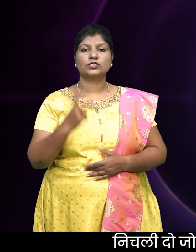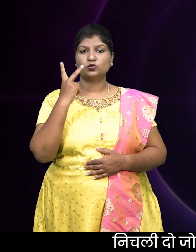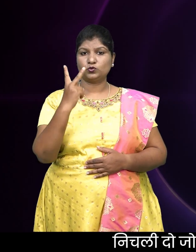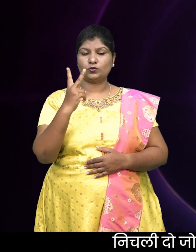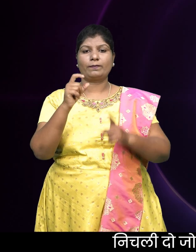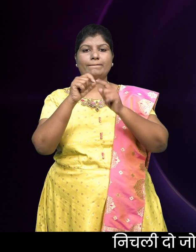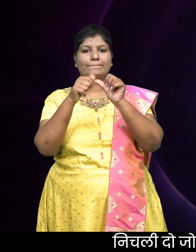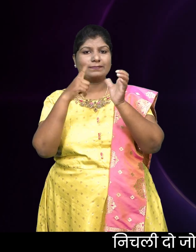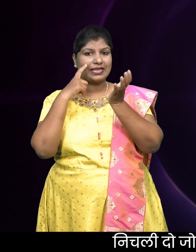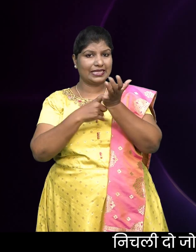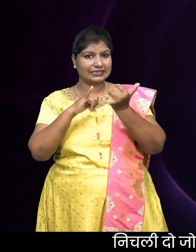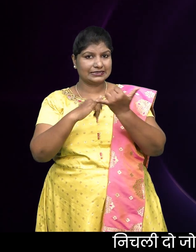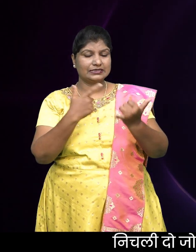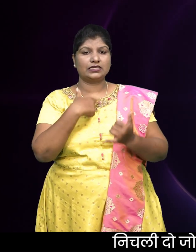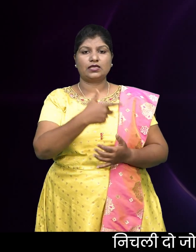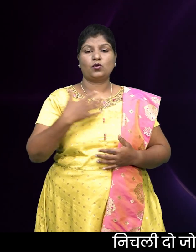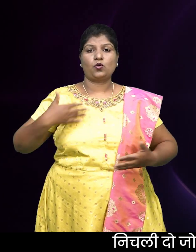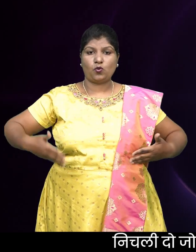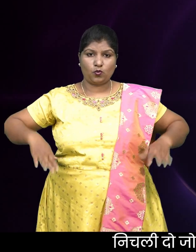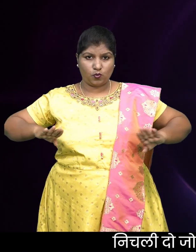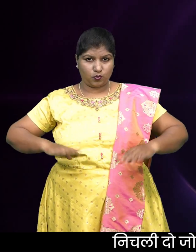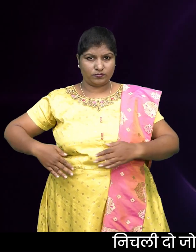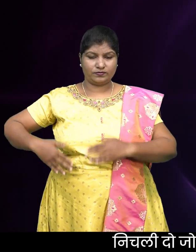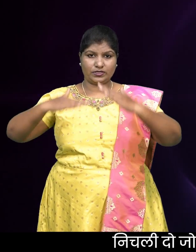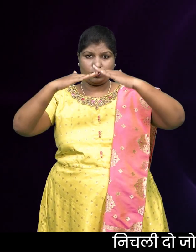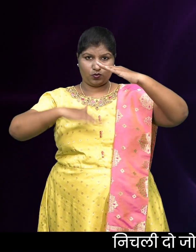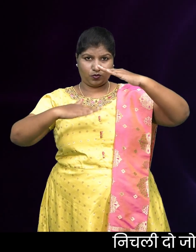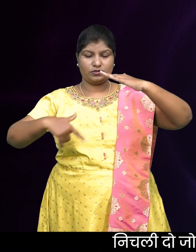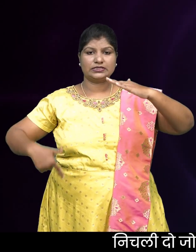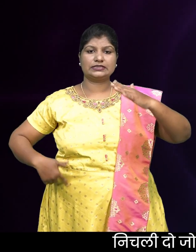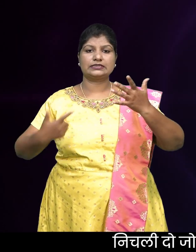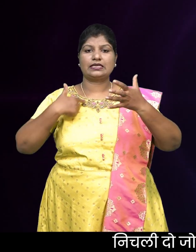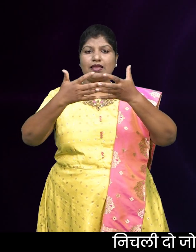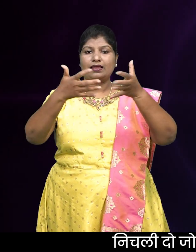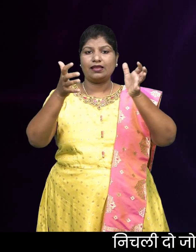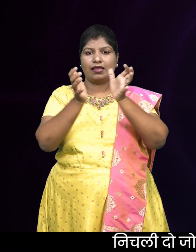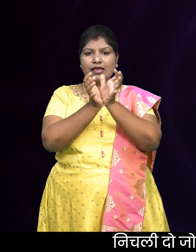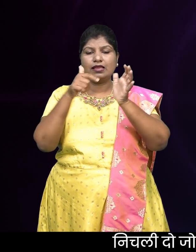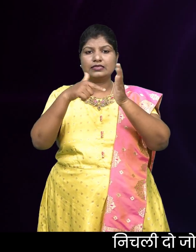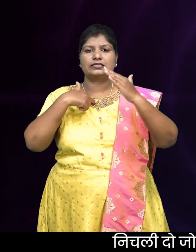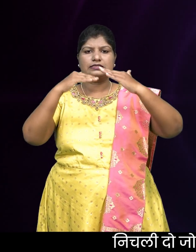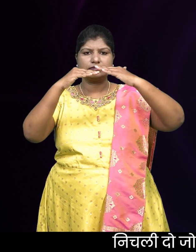निचली 2 जोड़ी पसलियां सामने करने की तरह मुक्त होती है।